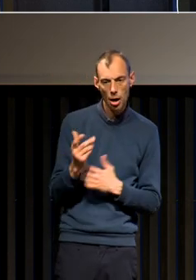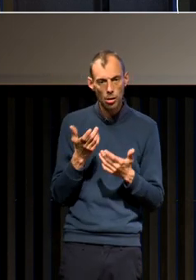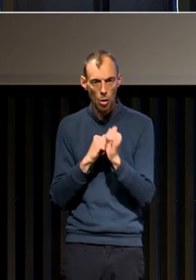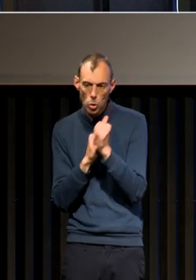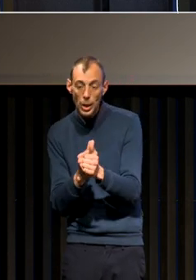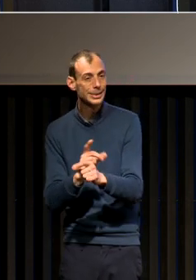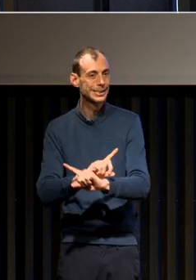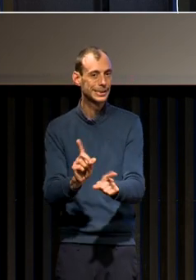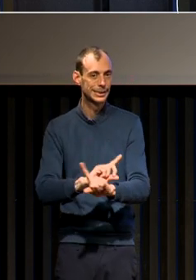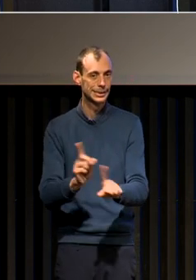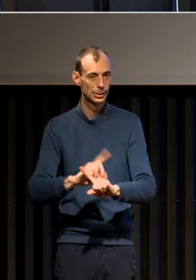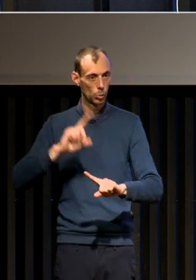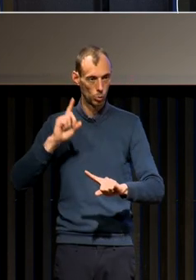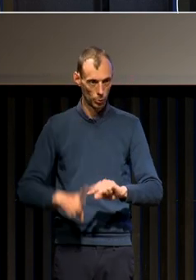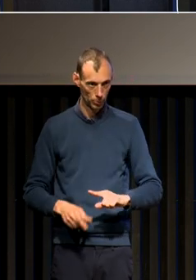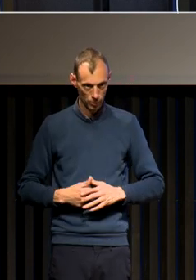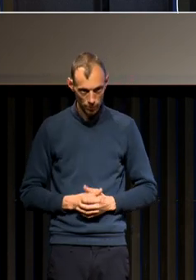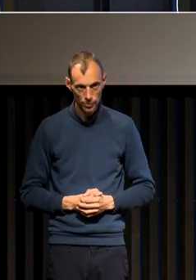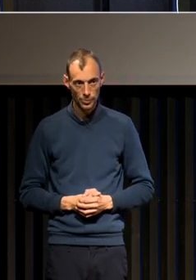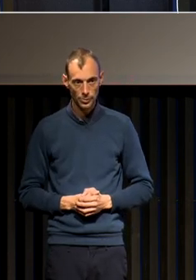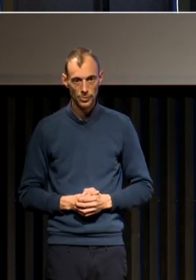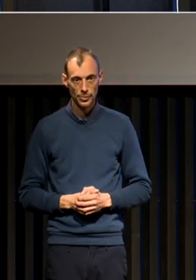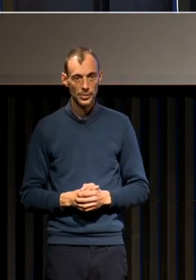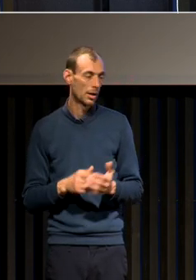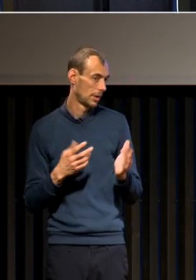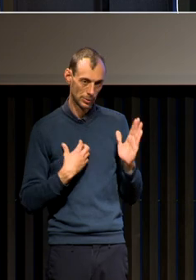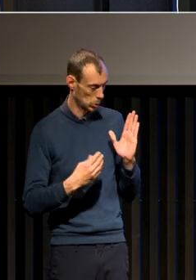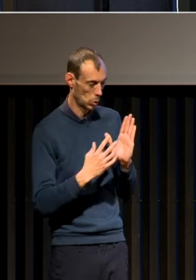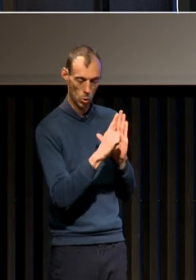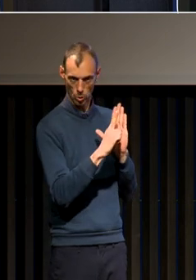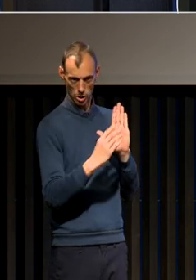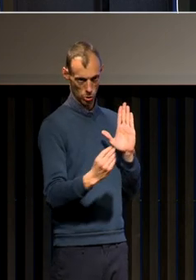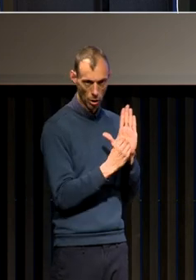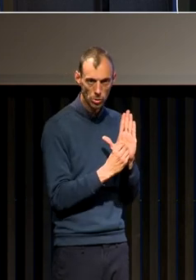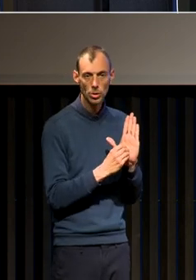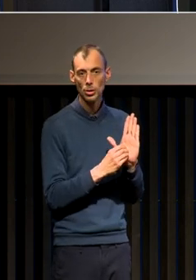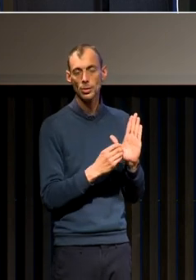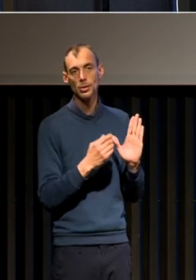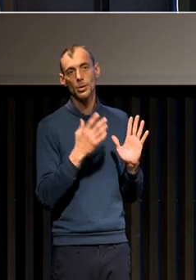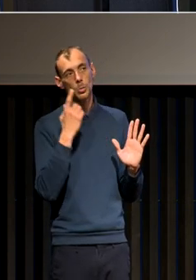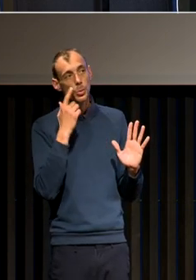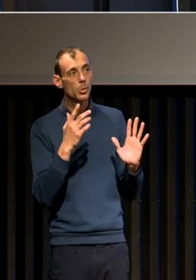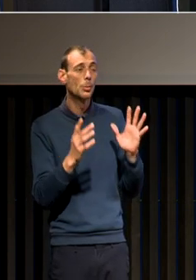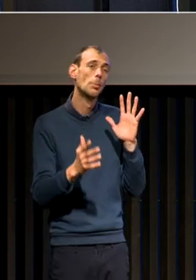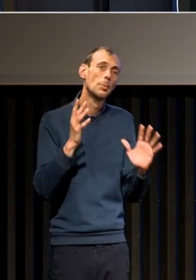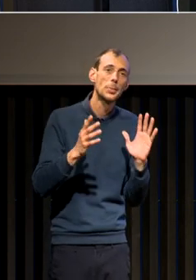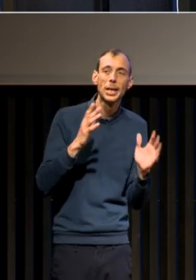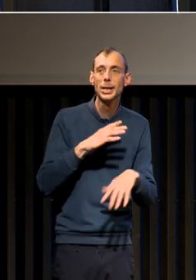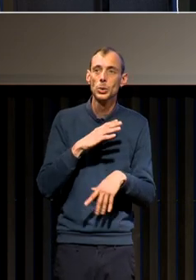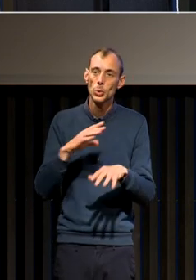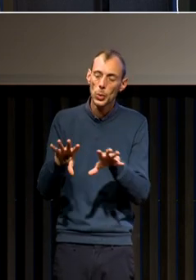spécifié pour éviter l'éventuel, peut-être, souhait de quelques